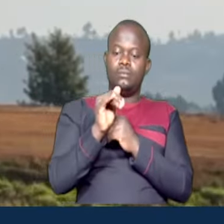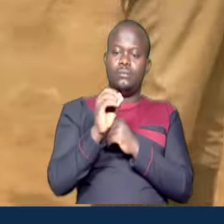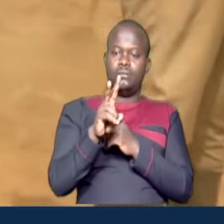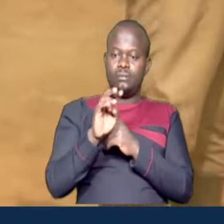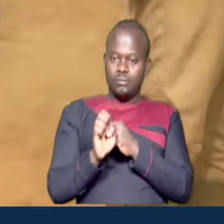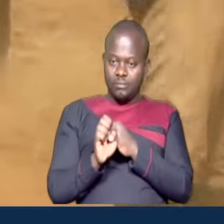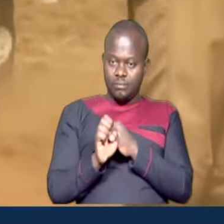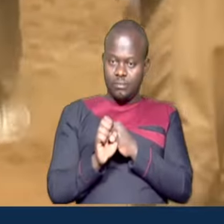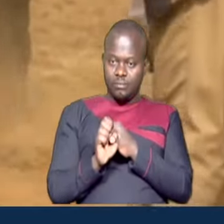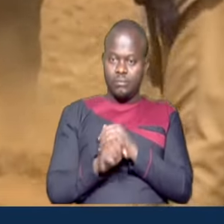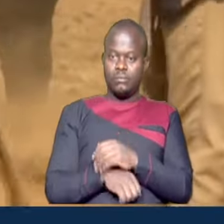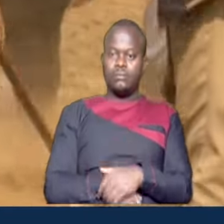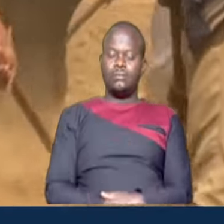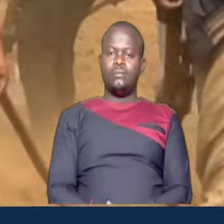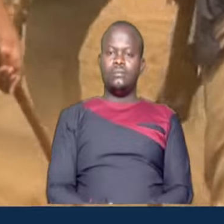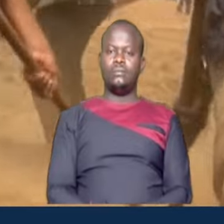Gicumbi